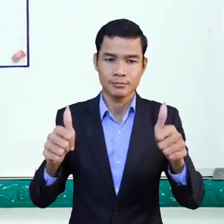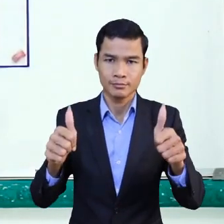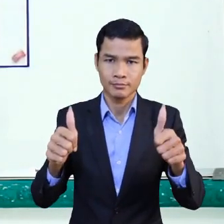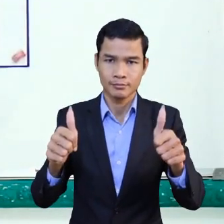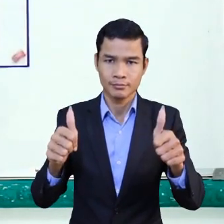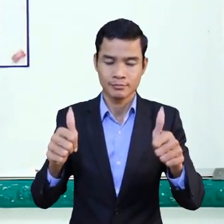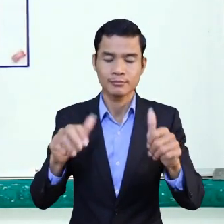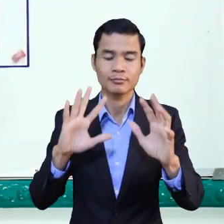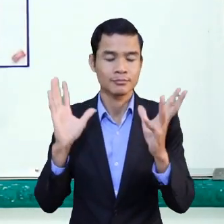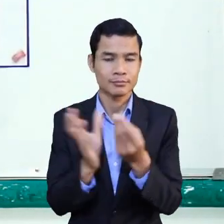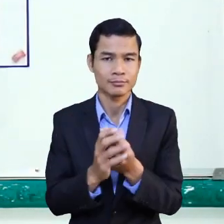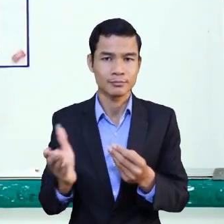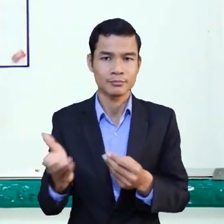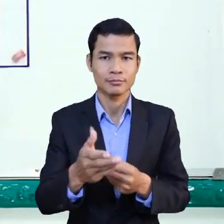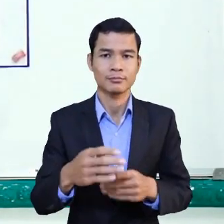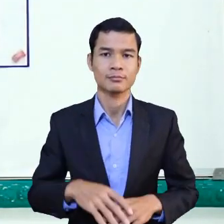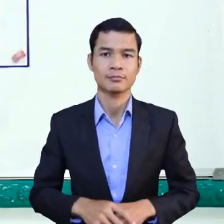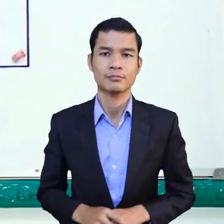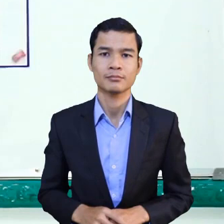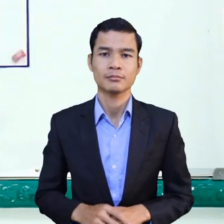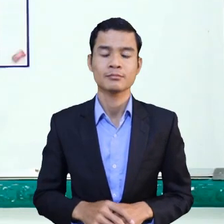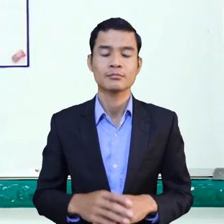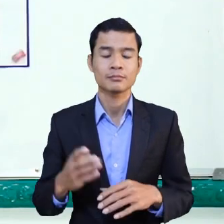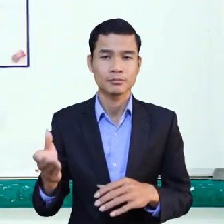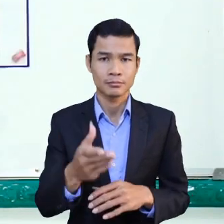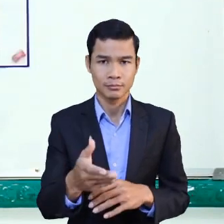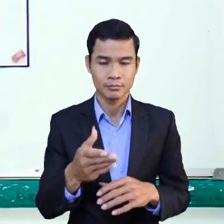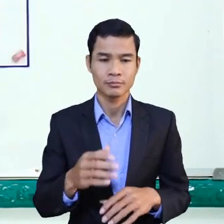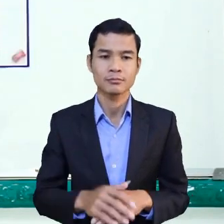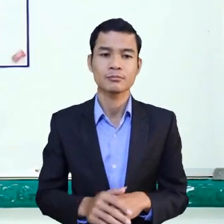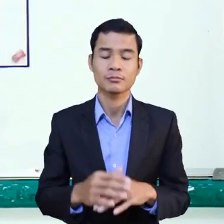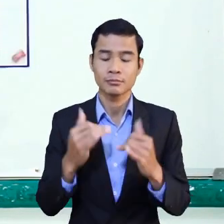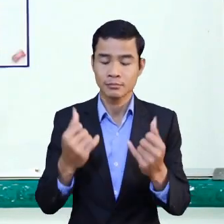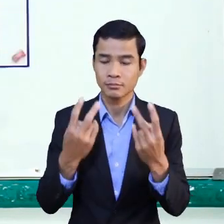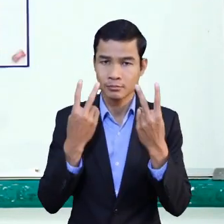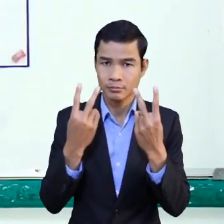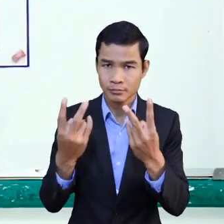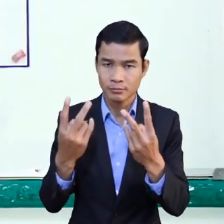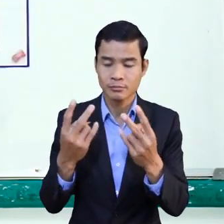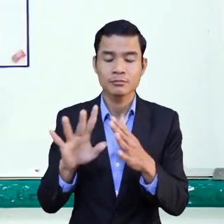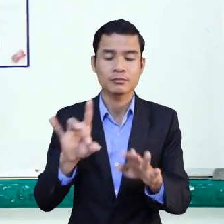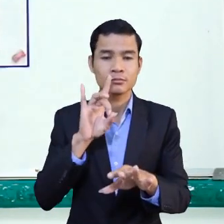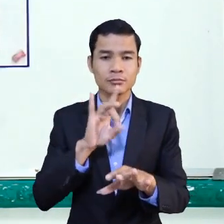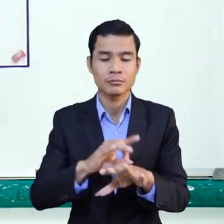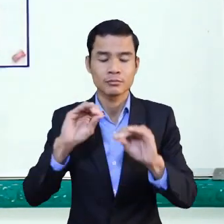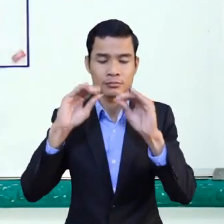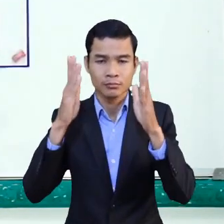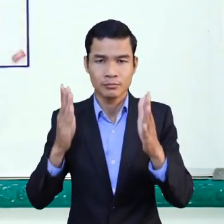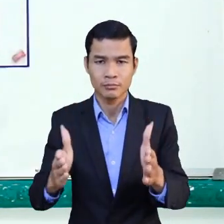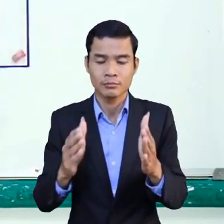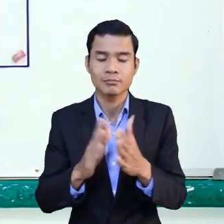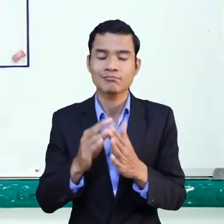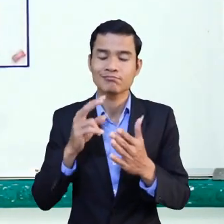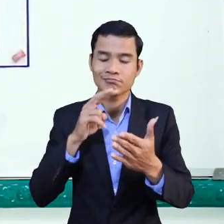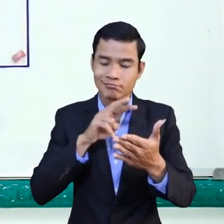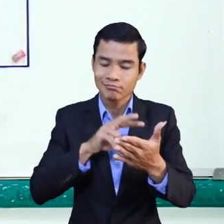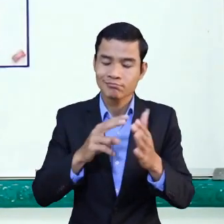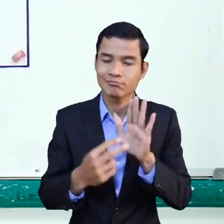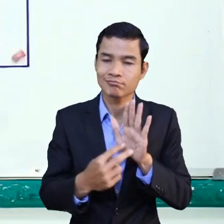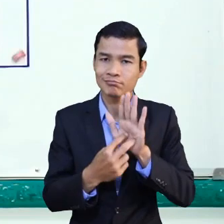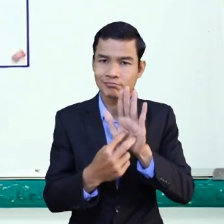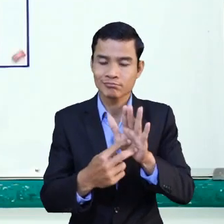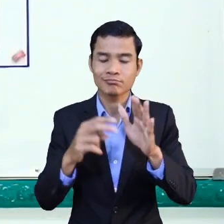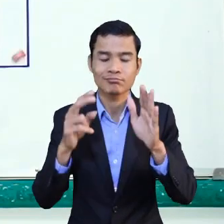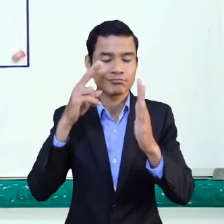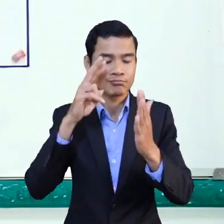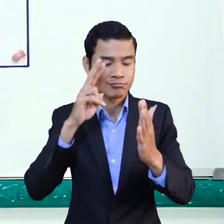1 2 3 1 2 3អស្ចារ្យទាំងអស់គ្នាចាអញ្ចឹងកូនកូនយើងក្រឡេកទៅពេលដែរអ្នកគ្រូមិនទាន់បានបង្ហាញអត្ថ